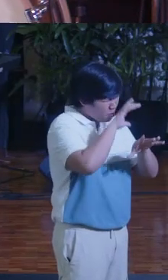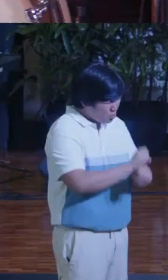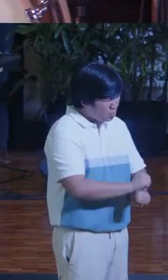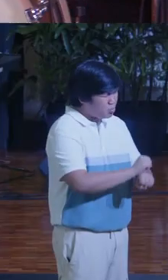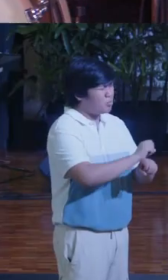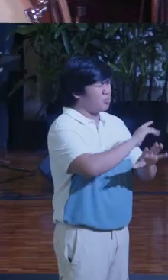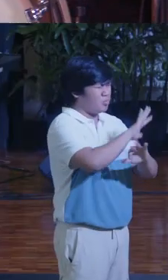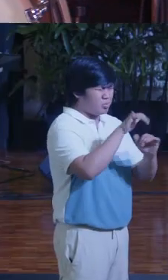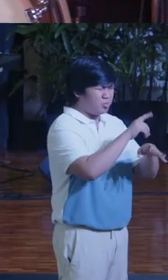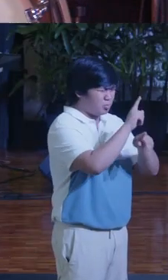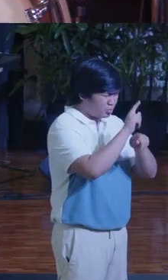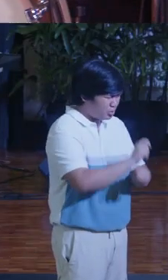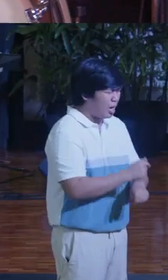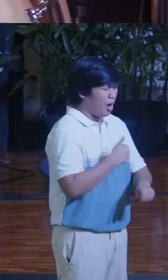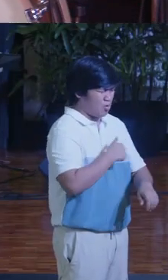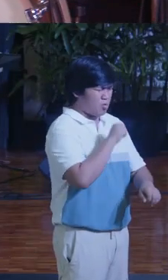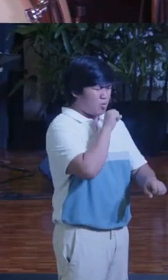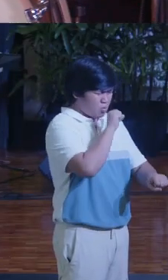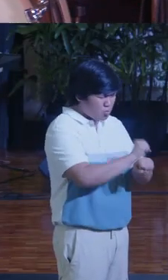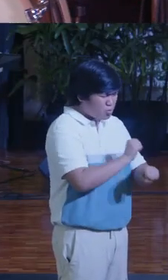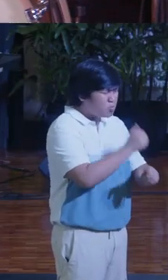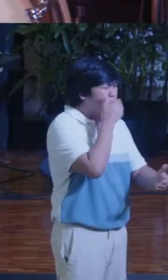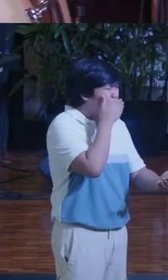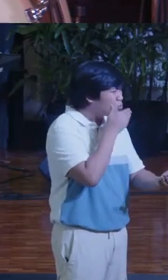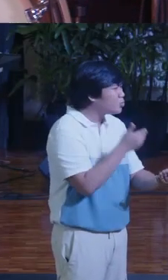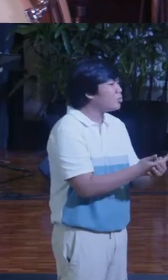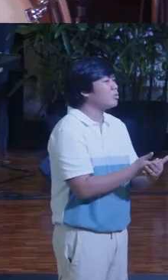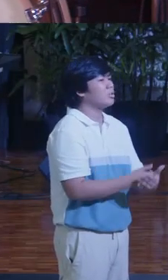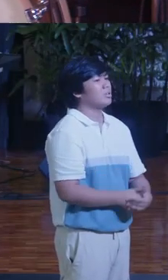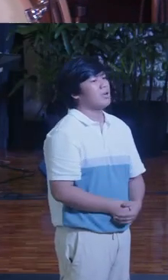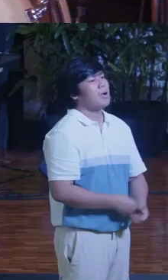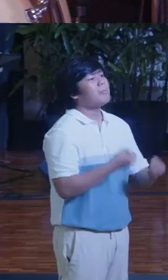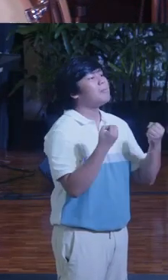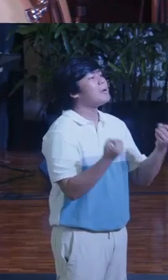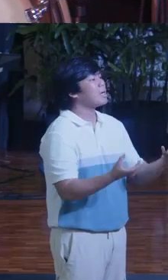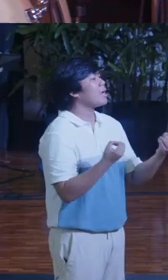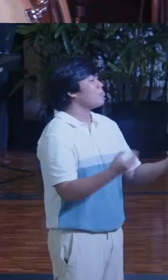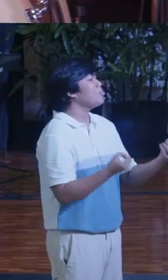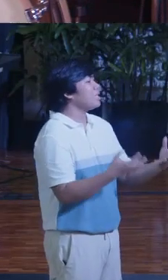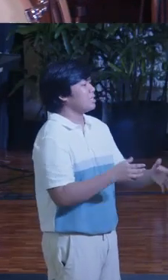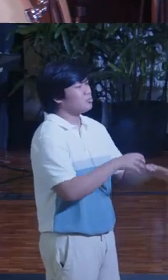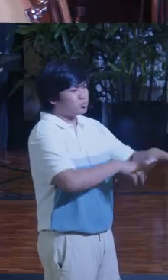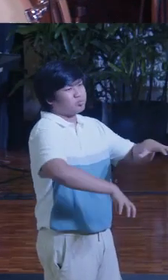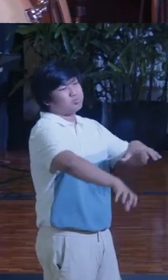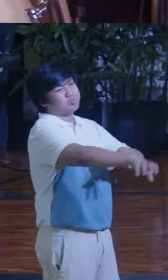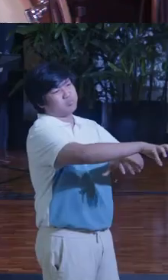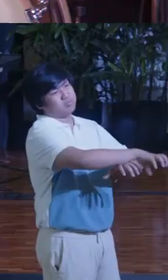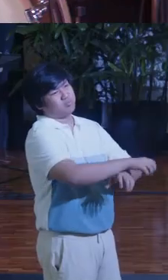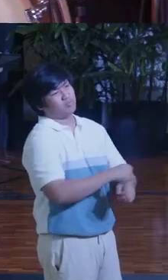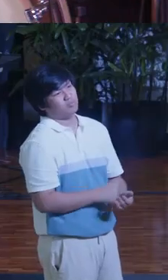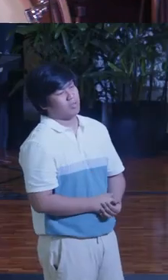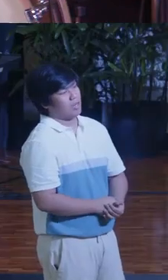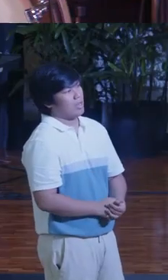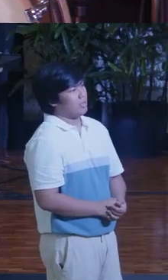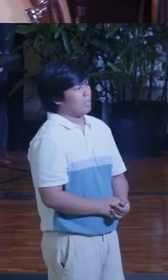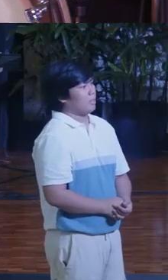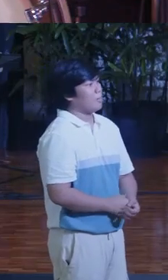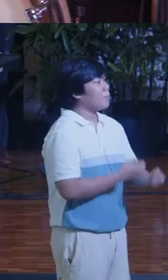works. Grace plus merit. Faith plus